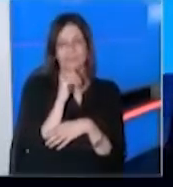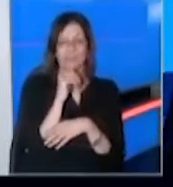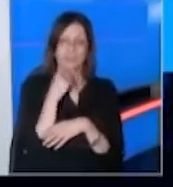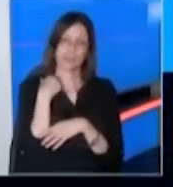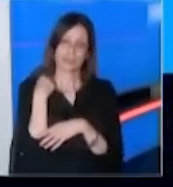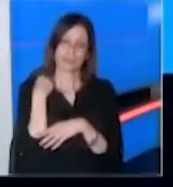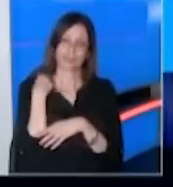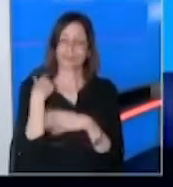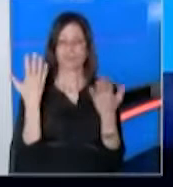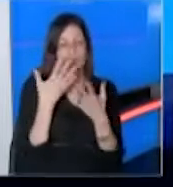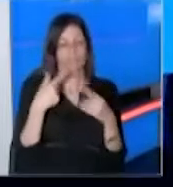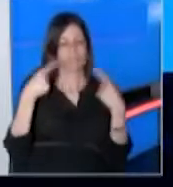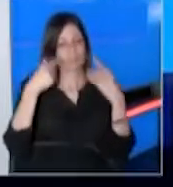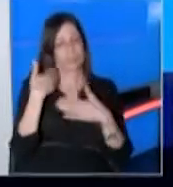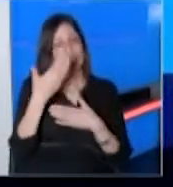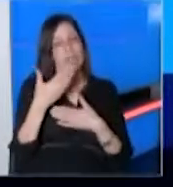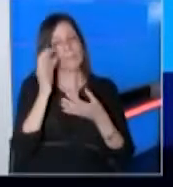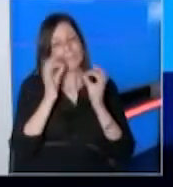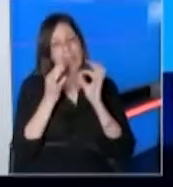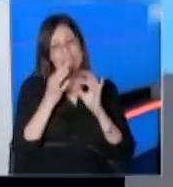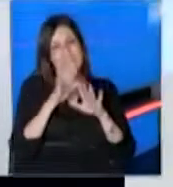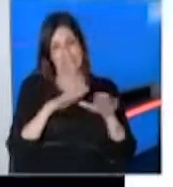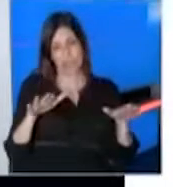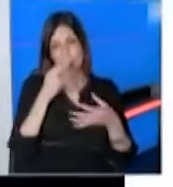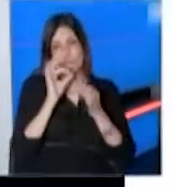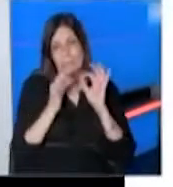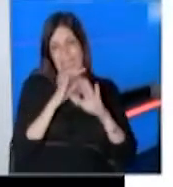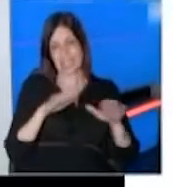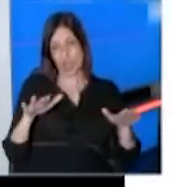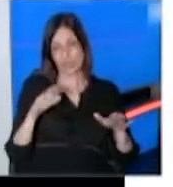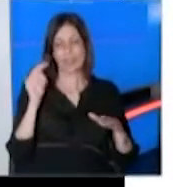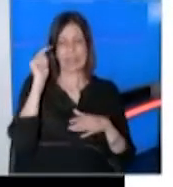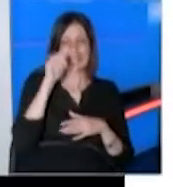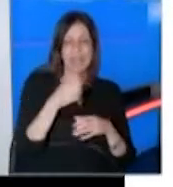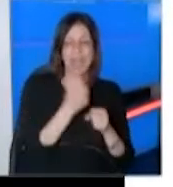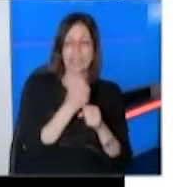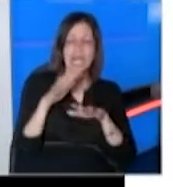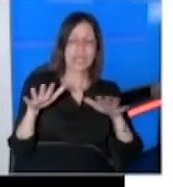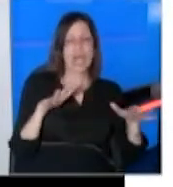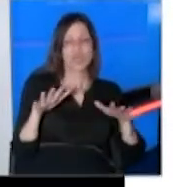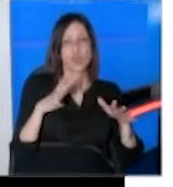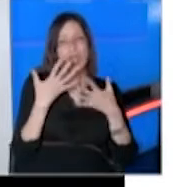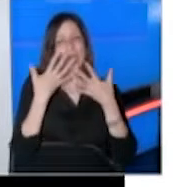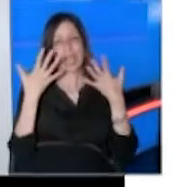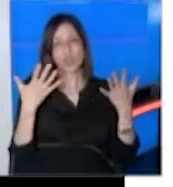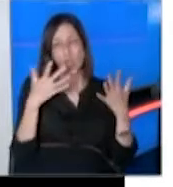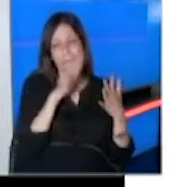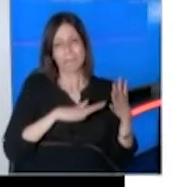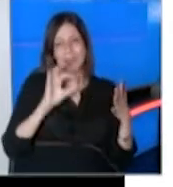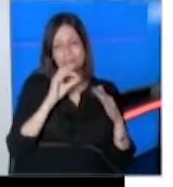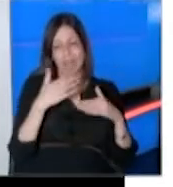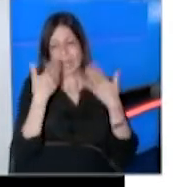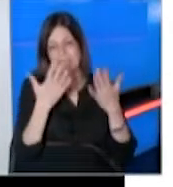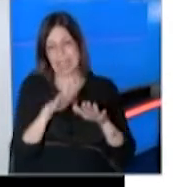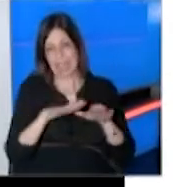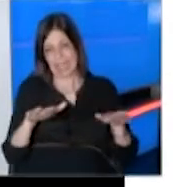חשוב. אוקיי. מה קורה היום אחרי בגץ הקרקעות? בגץ הקרקעות הגיע ועשה זעזוע גדול במערכת של הקצאת הקרקע.